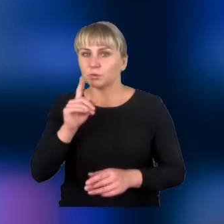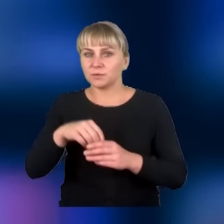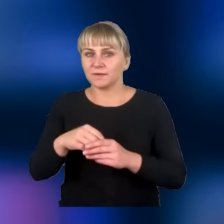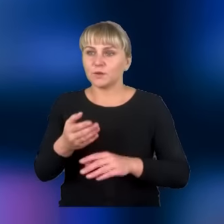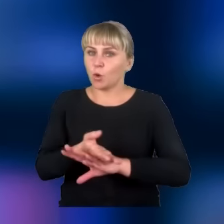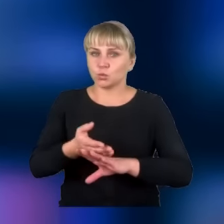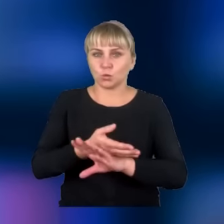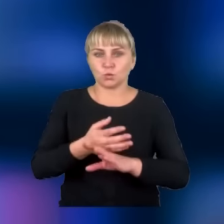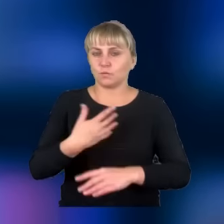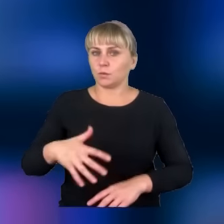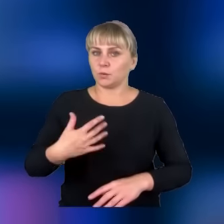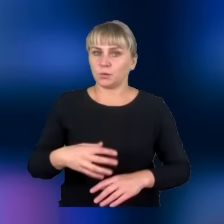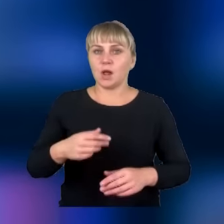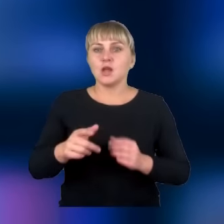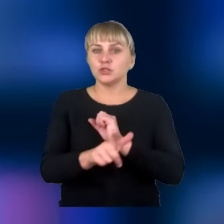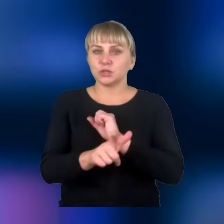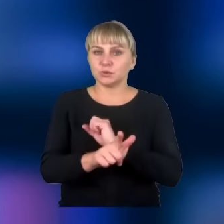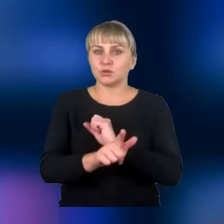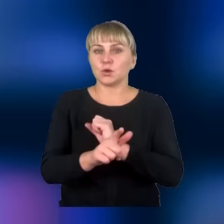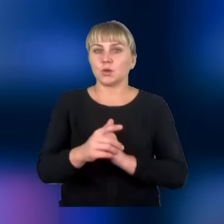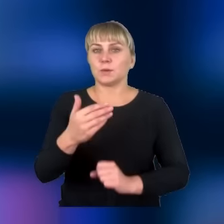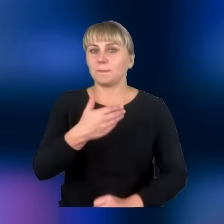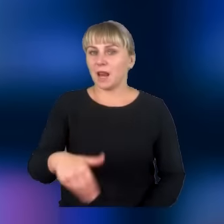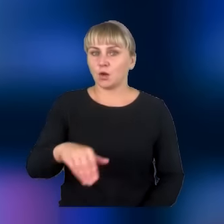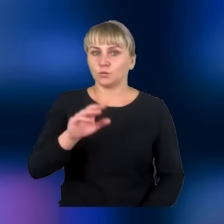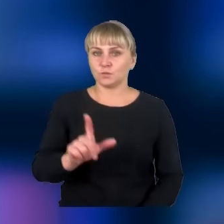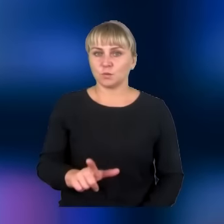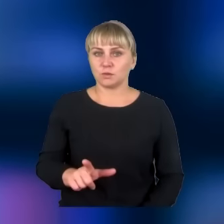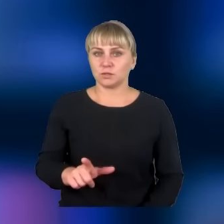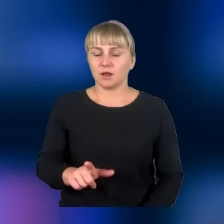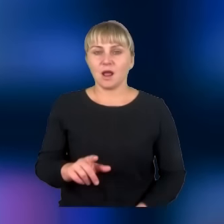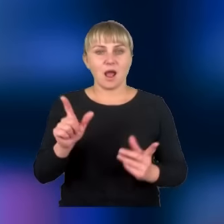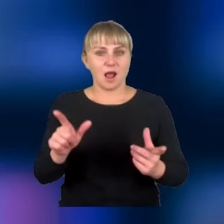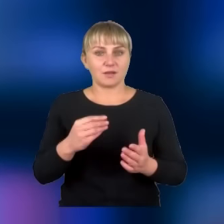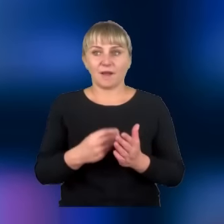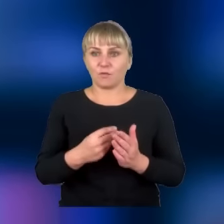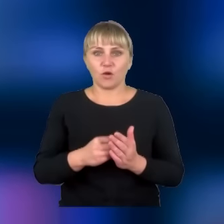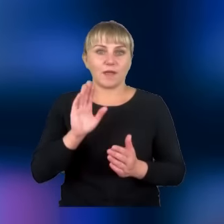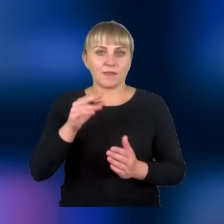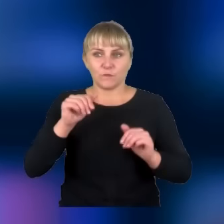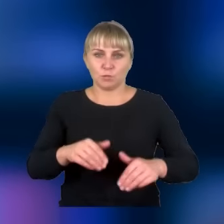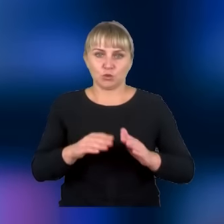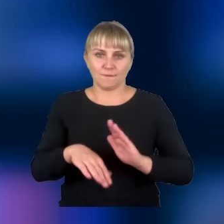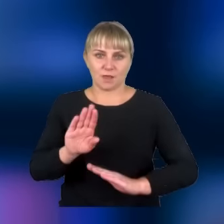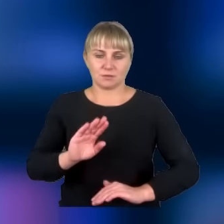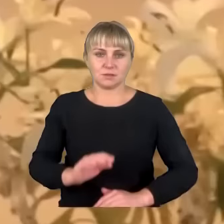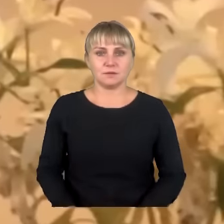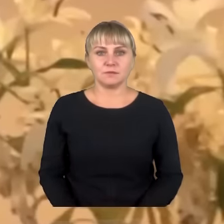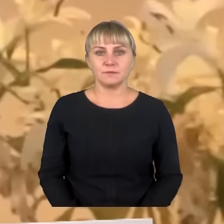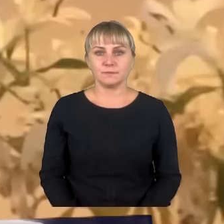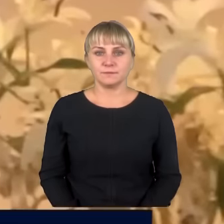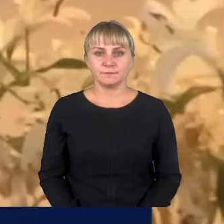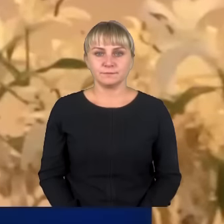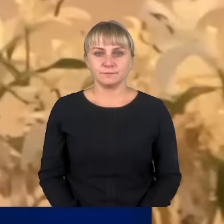wartości. Chodzi o 70 milionów złotych, jednak zdaniem komentatorów ta kwota może być znacznie wyższa.